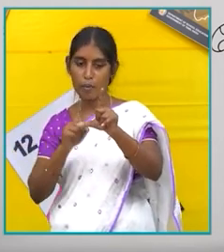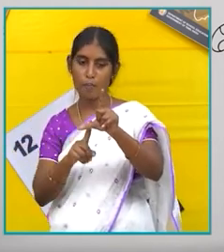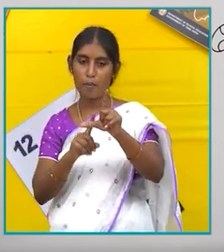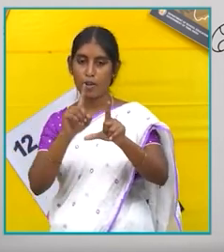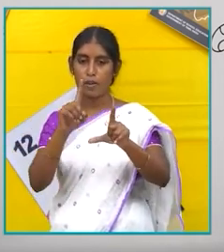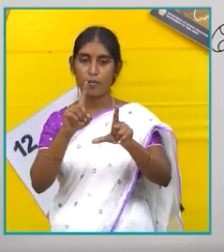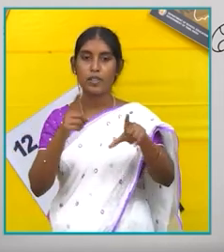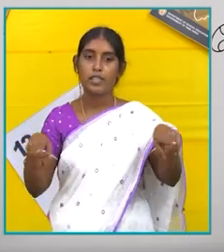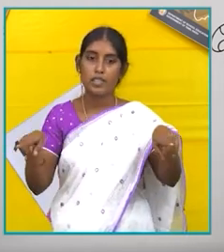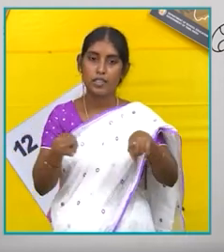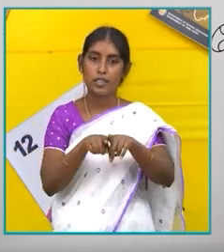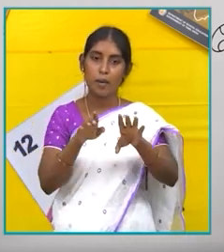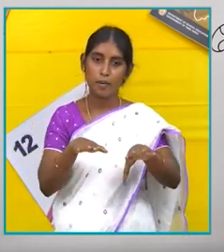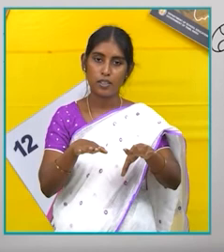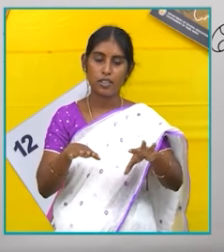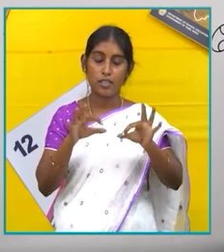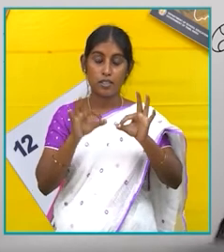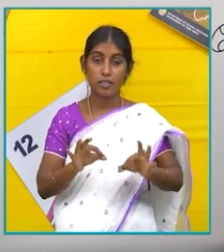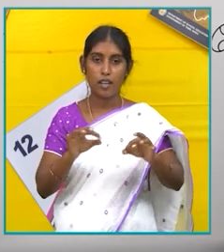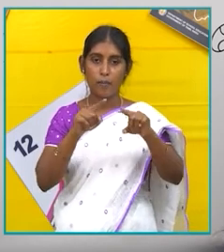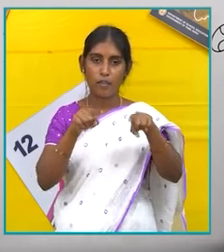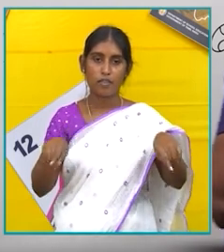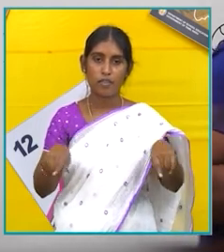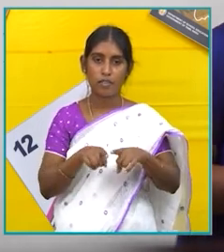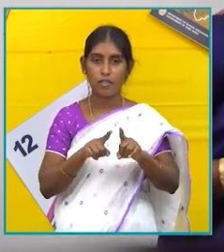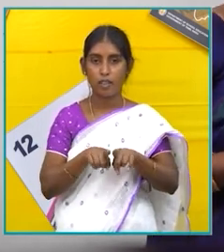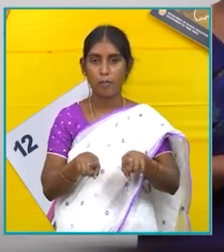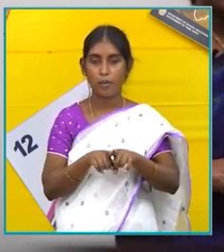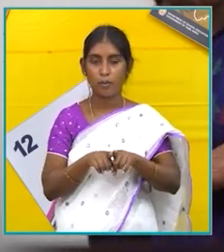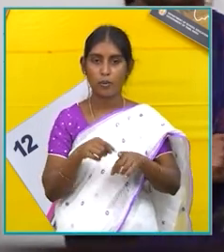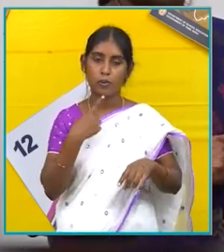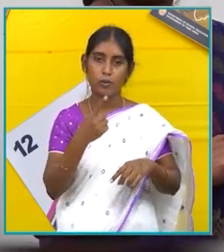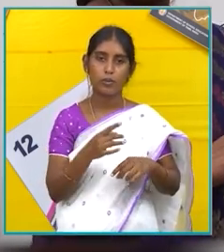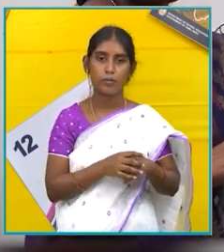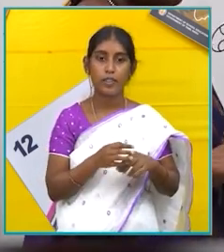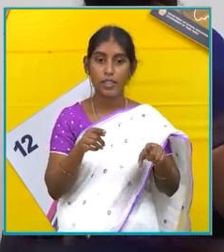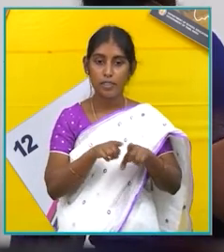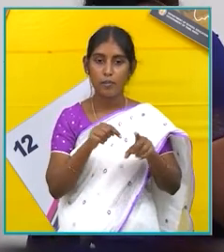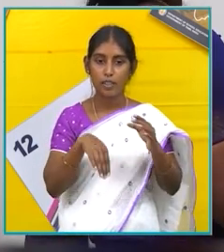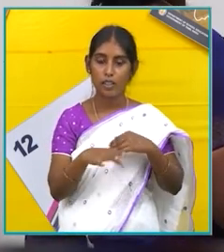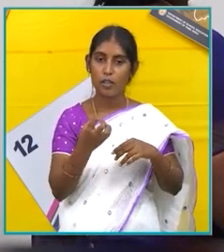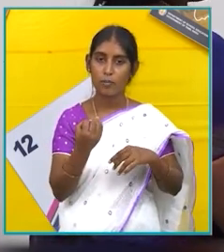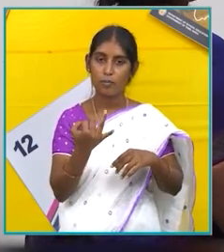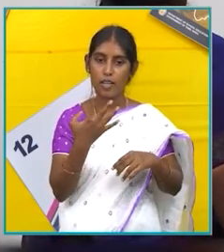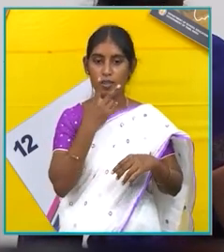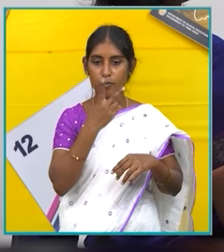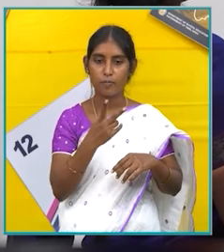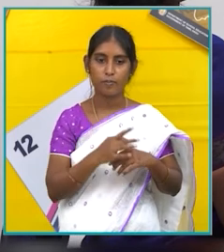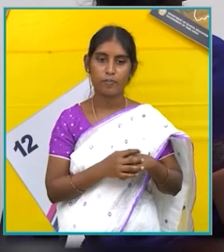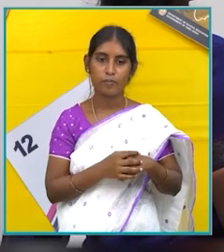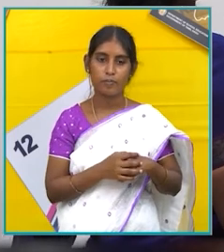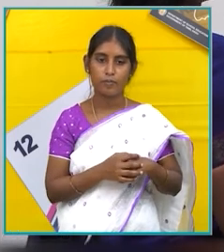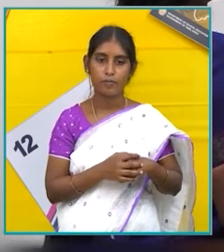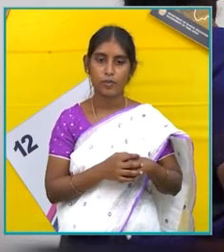இருந்ததுனா அவை சர்வசம முக்கோணங்கள் இந்த பண்பை யூஸ் பண்ணி நம்ம வந்து ஒரு கணக்கு போடலாம் கொடுக்கப்பட்ட முக்கோண